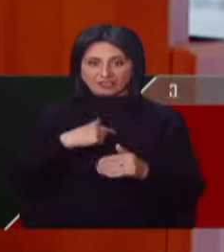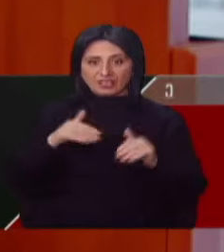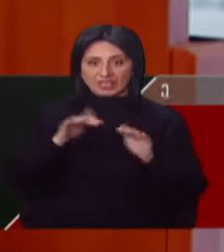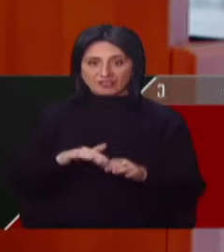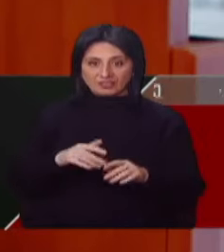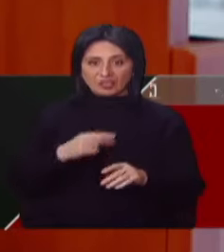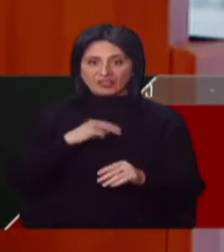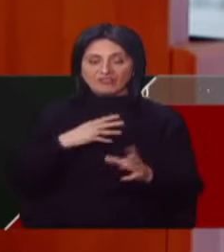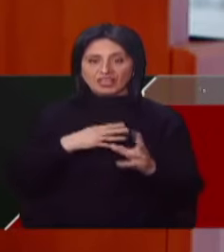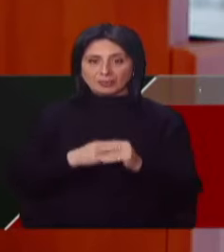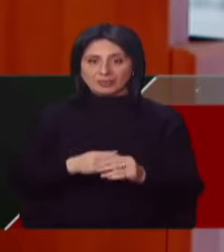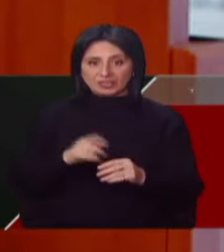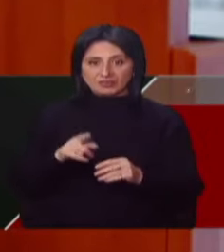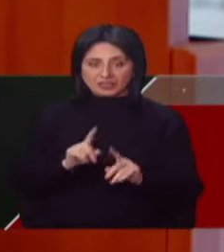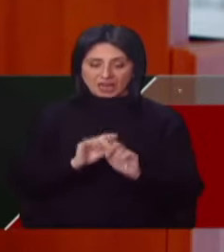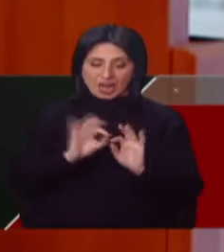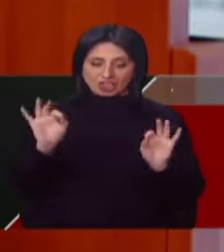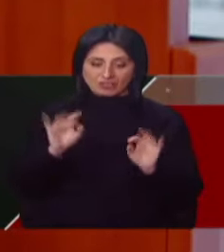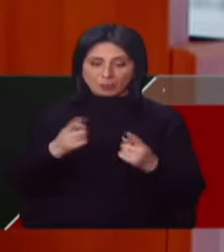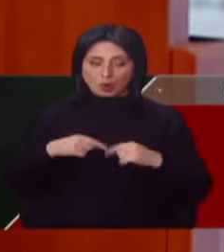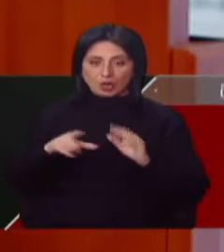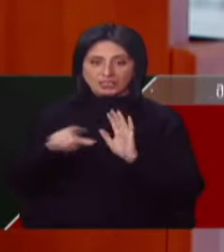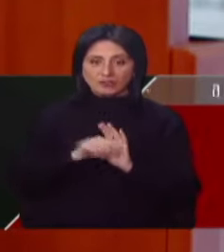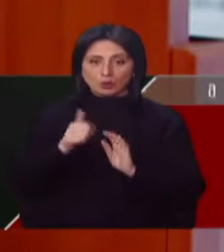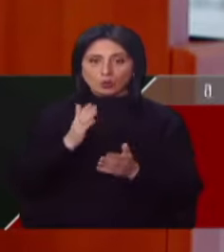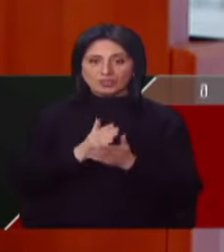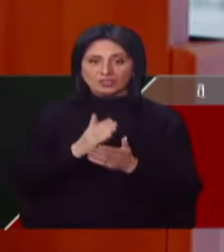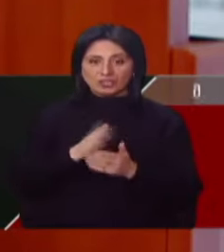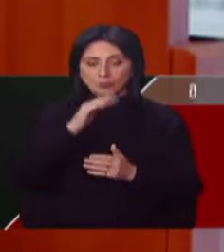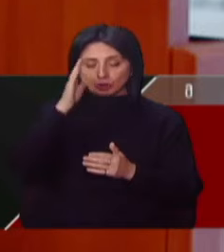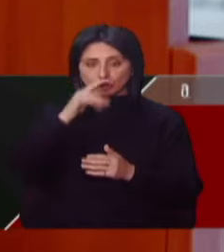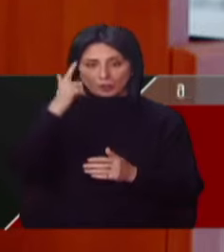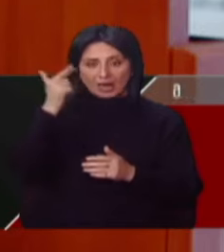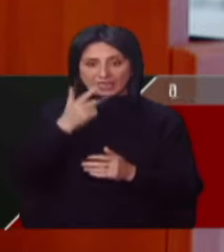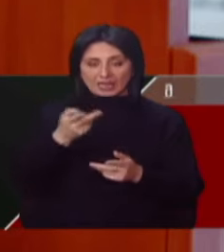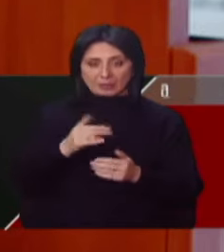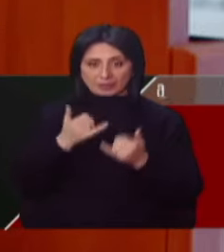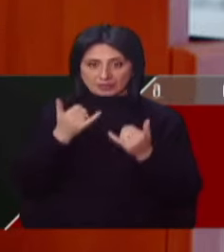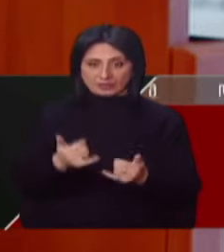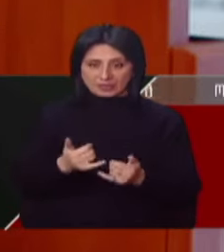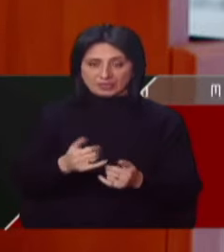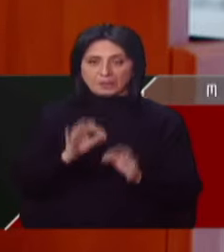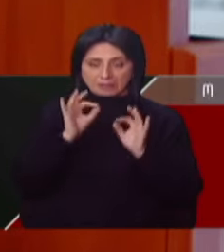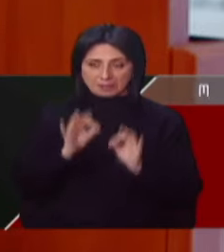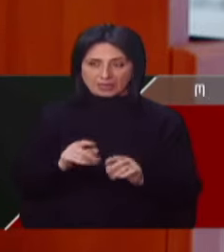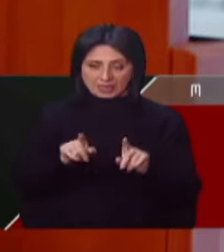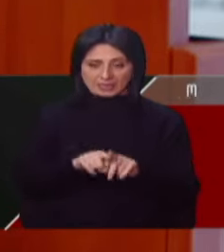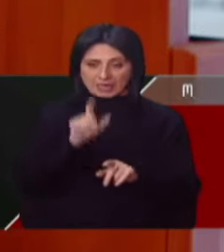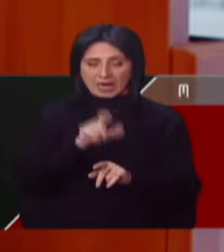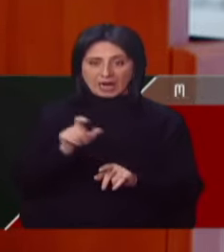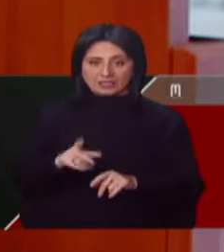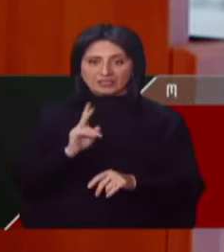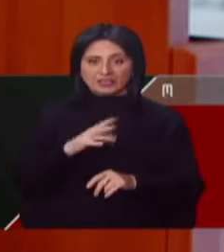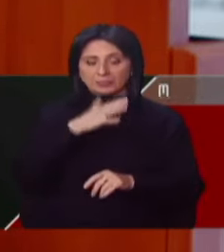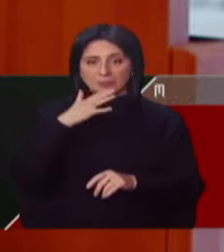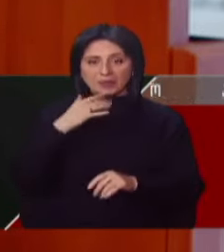გადავწყვიტეთ გვეთანამშრომლა ისეთ არაჩვეულებრივ ორგანიზაციასთან, როგორიცა მშობლები განათლებისთვის. მართლაც ეს ის ხალხია,